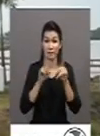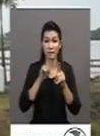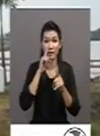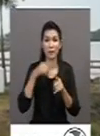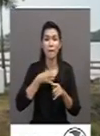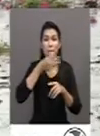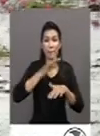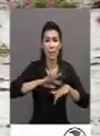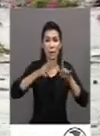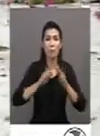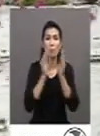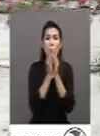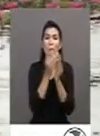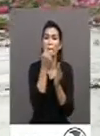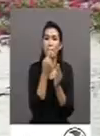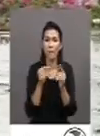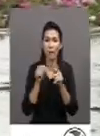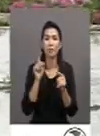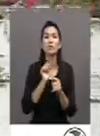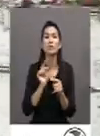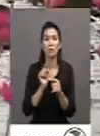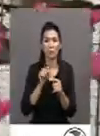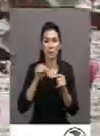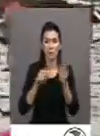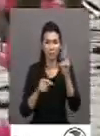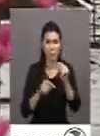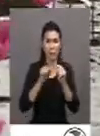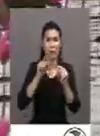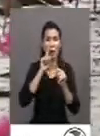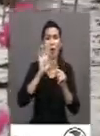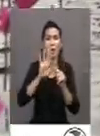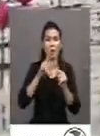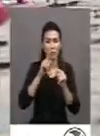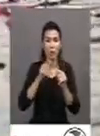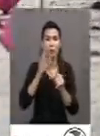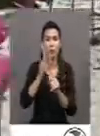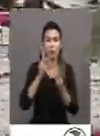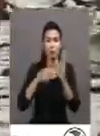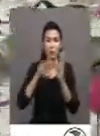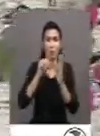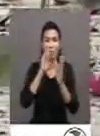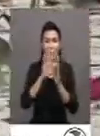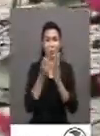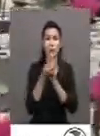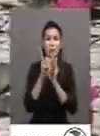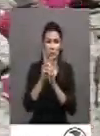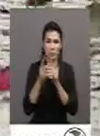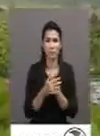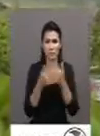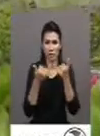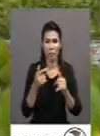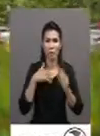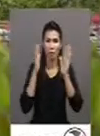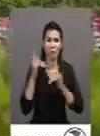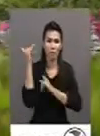าลทะเลบัวแดงที่หนองหานกุมภาวาปีตำบลเชียงแหวอำเภอกุมภาวาปีจังหวัดอุดรธานีครับวันนี้มีนักท่